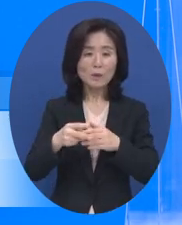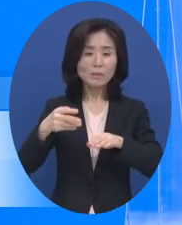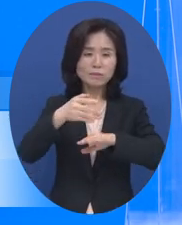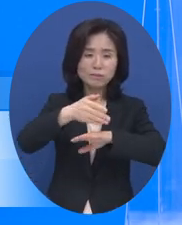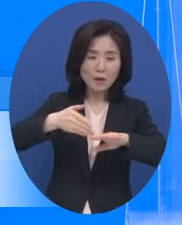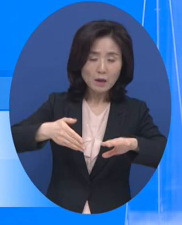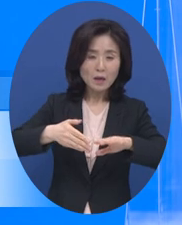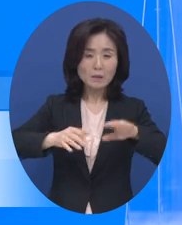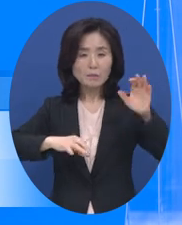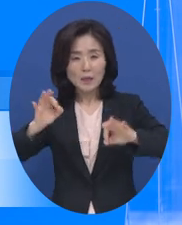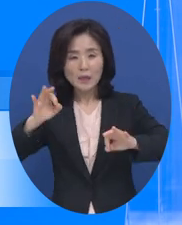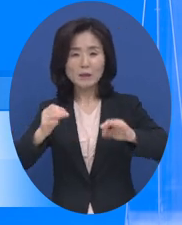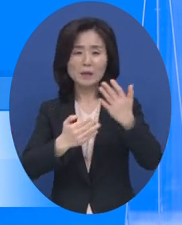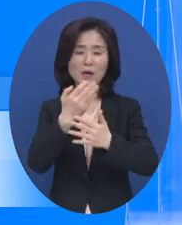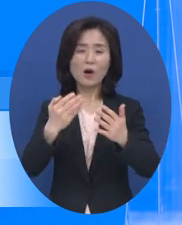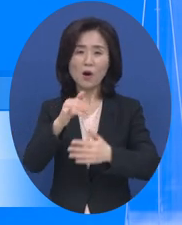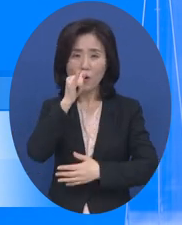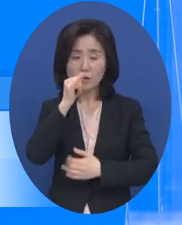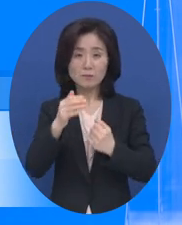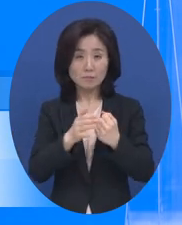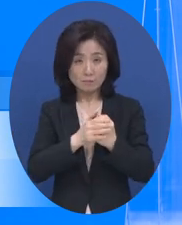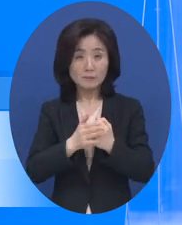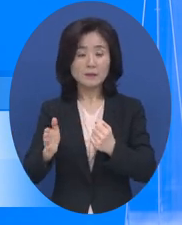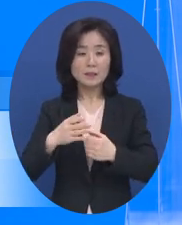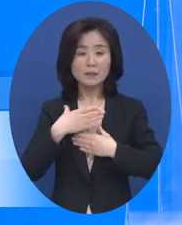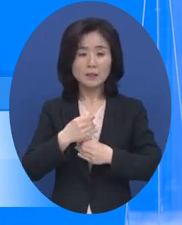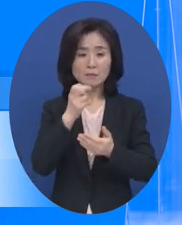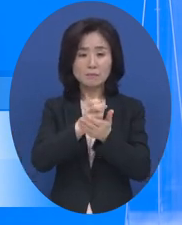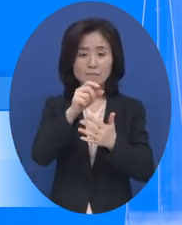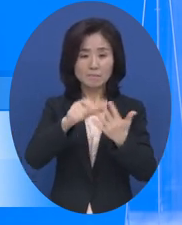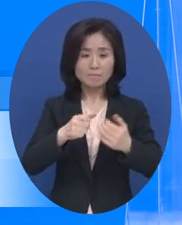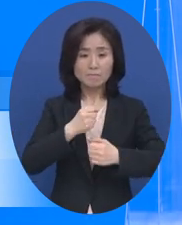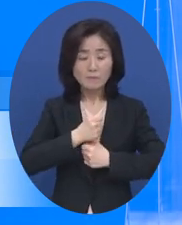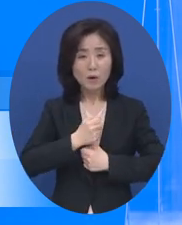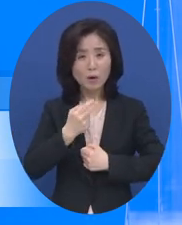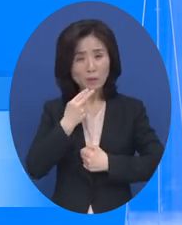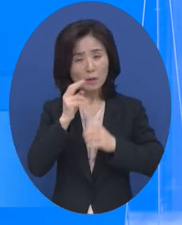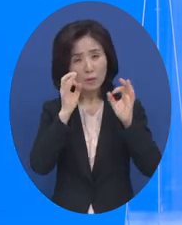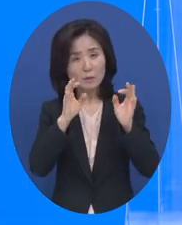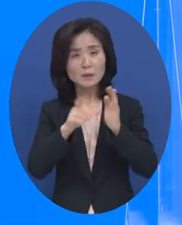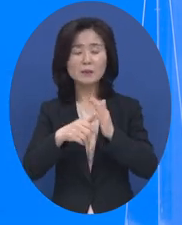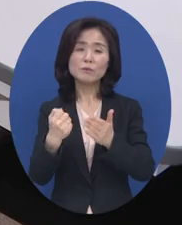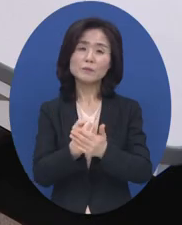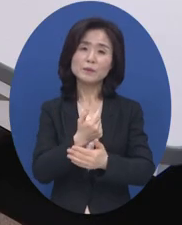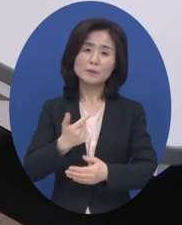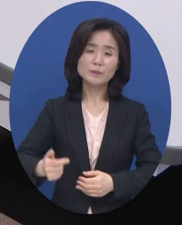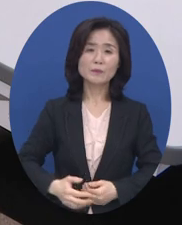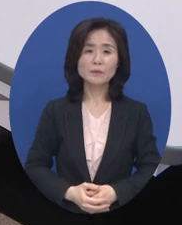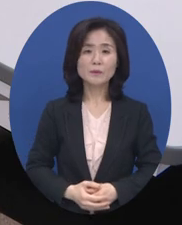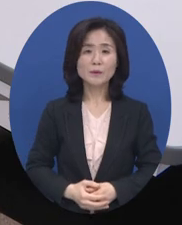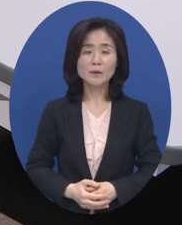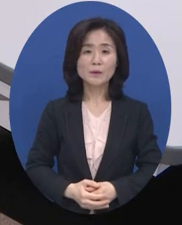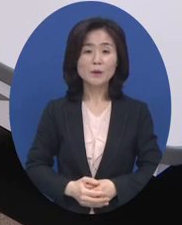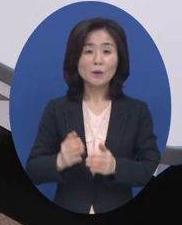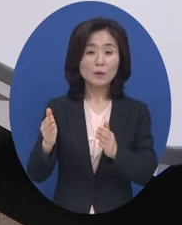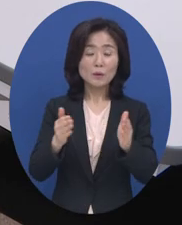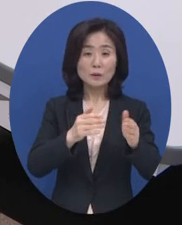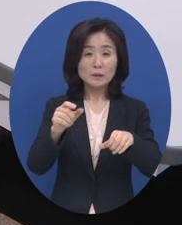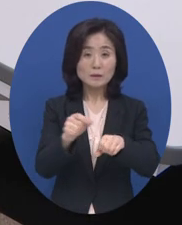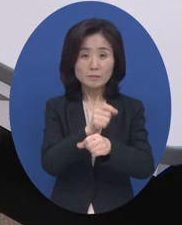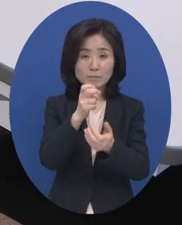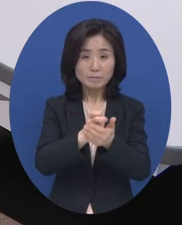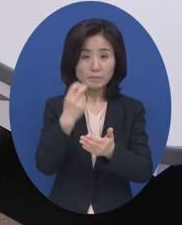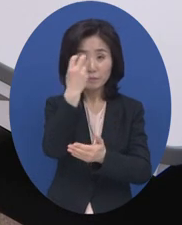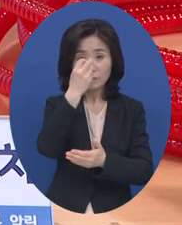의해 발생하였음을 고려할 때 안전수칙을 준수하지 않는 사례는 매우 유감스러운 일입니다. 도 특사경은